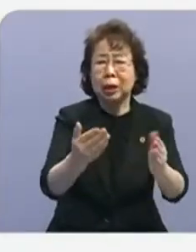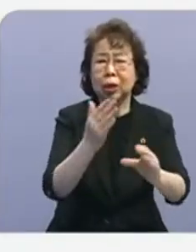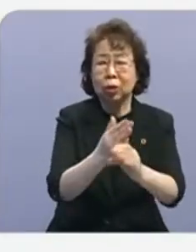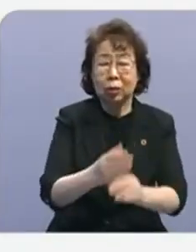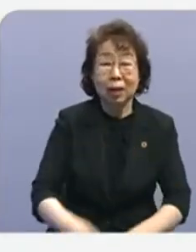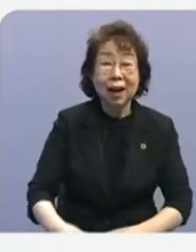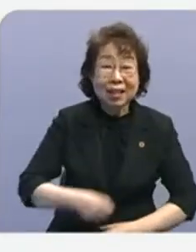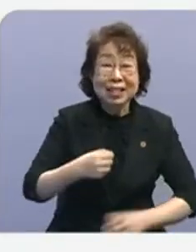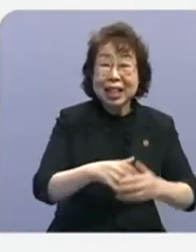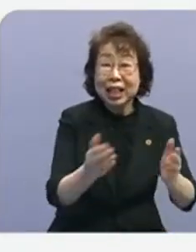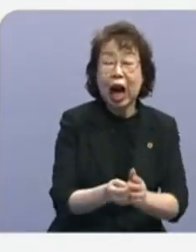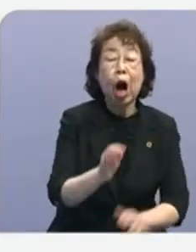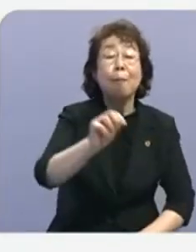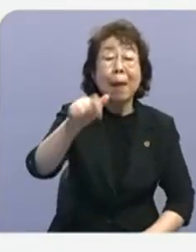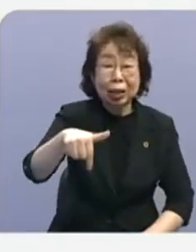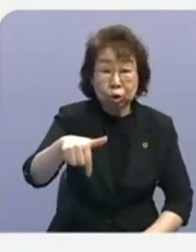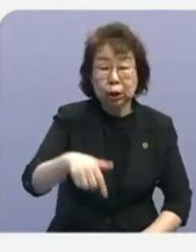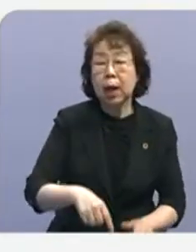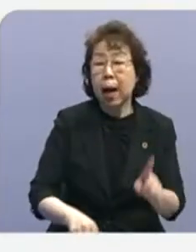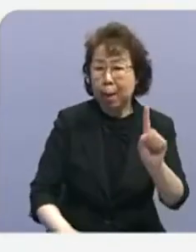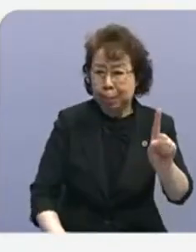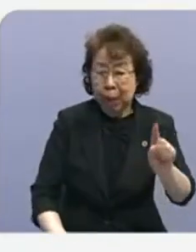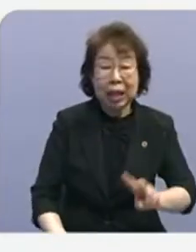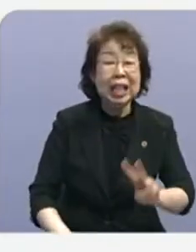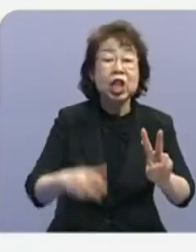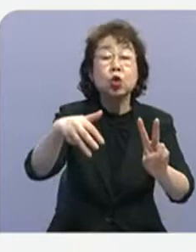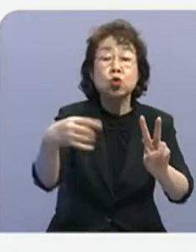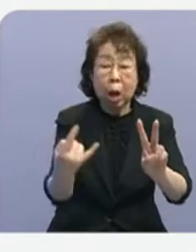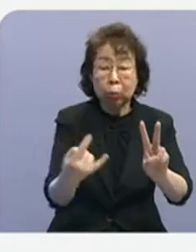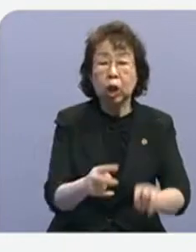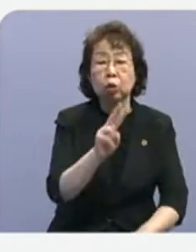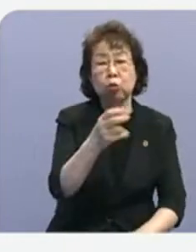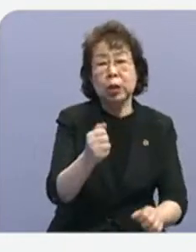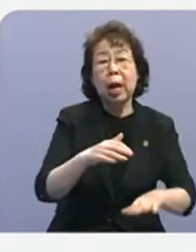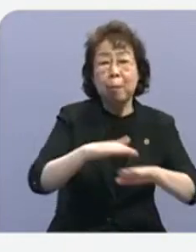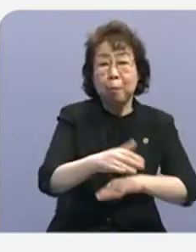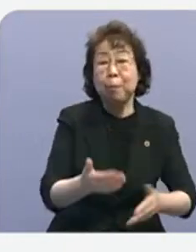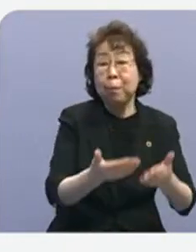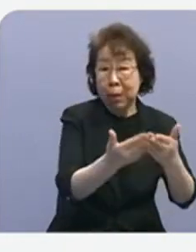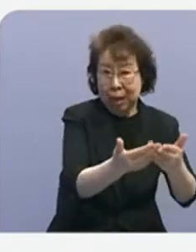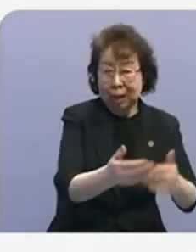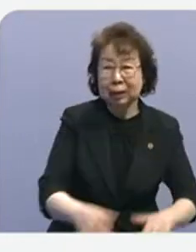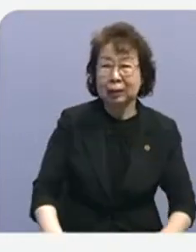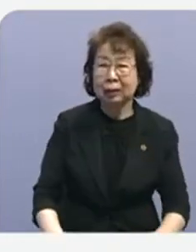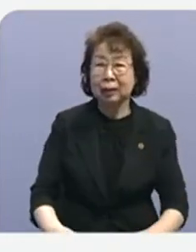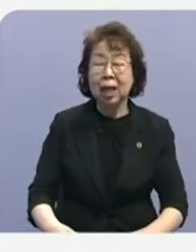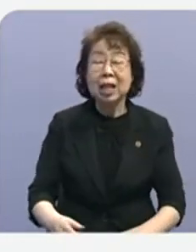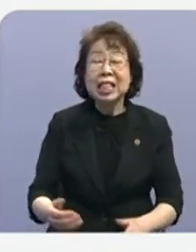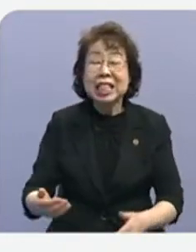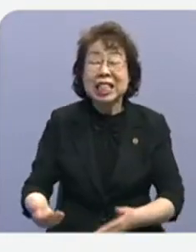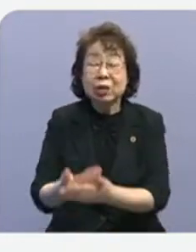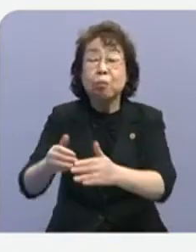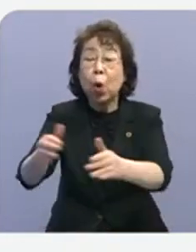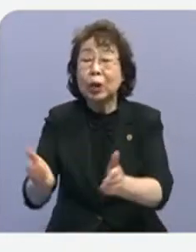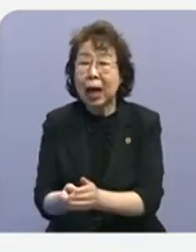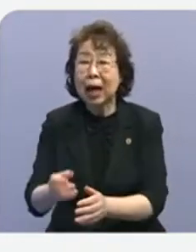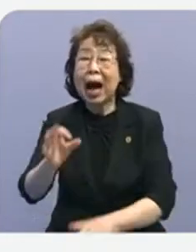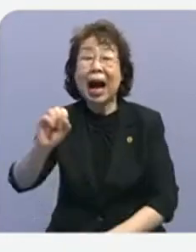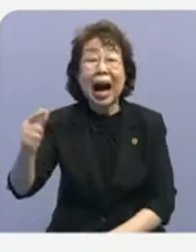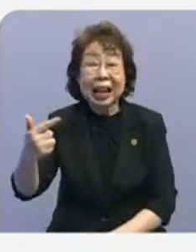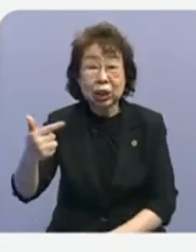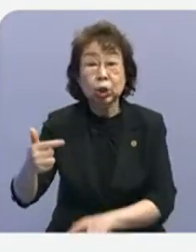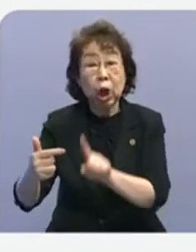정의당은 박수정 시당 사무처장과 최 묻어 공공기관 노조 협의회 위원장을 짐 보다는 안준용 시당